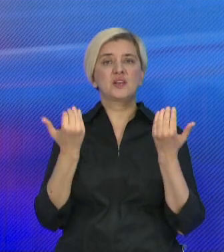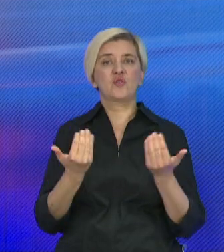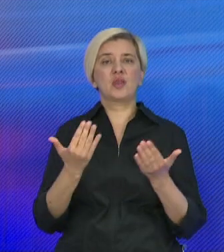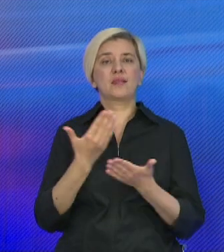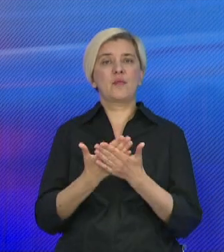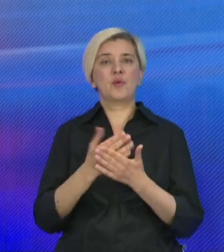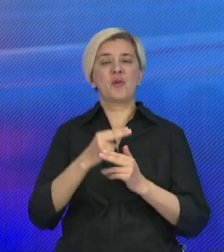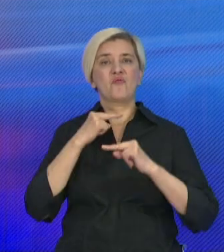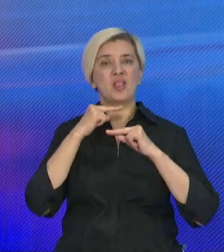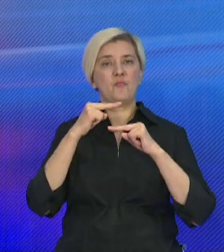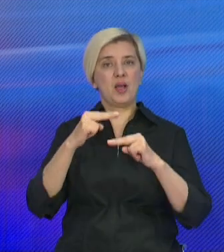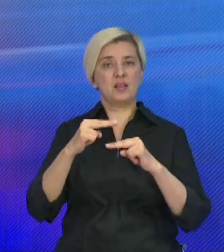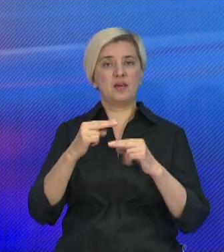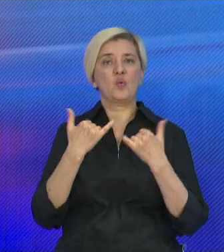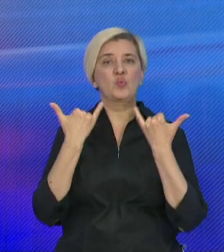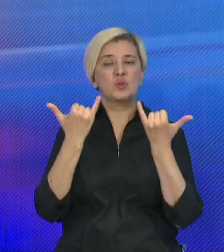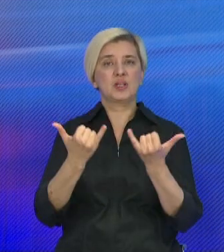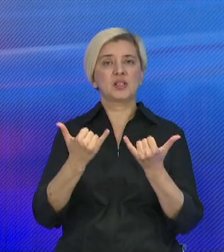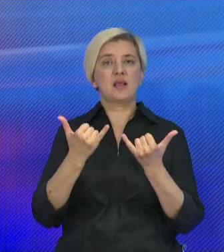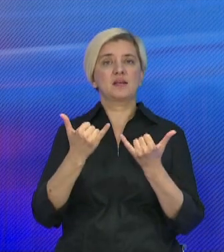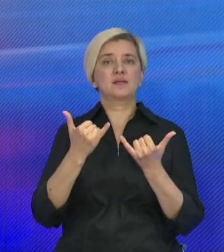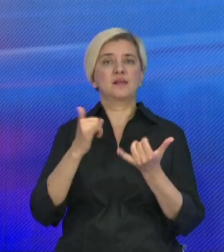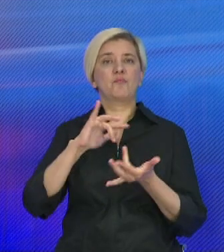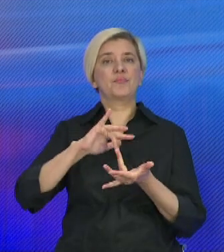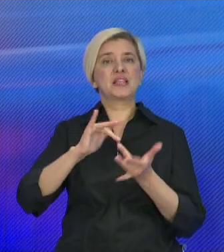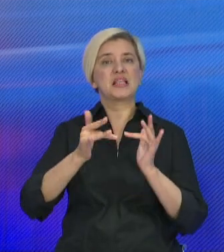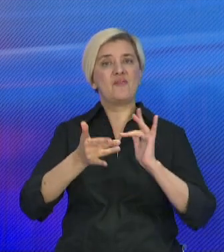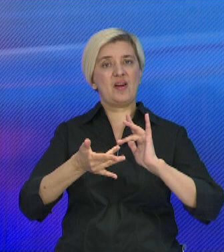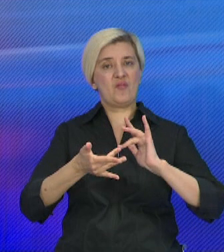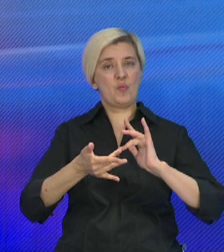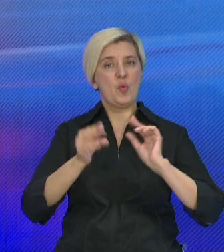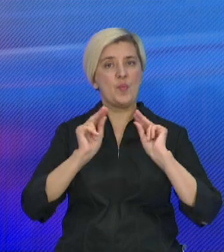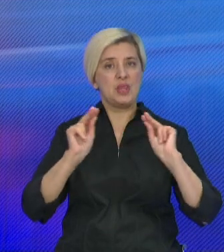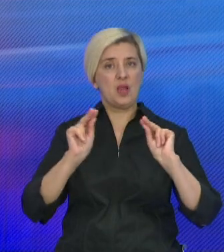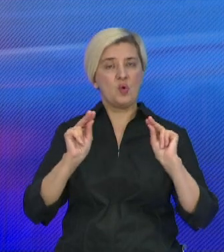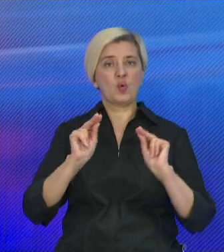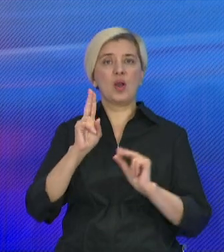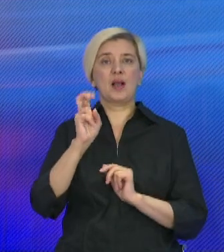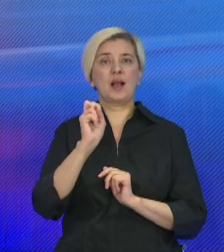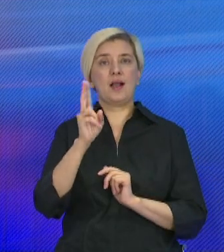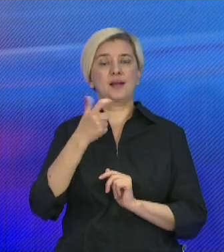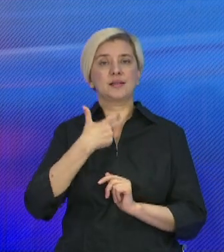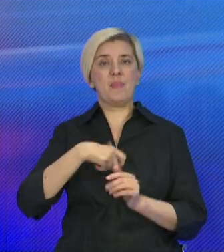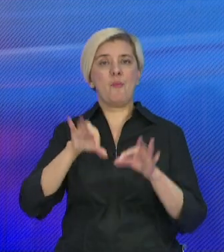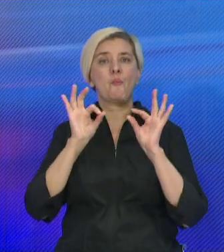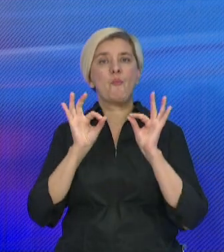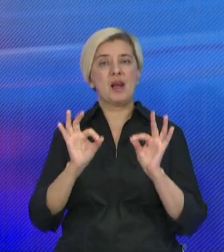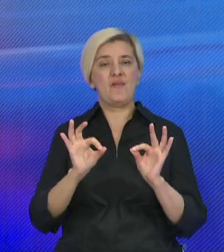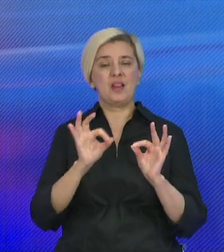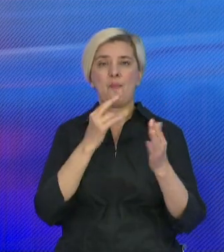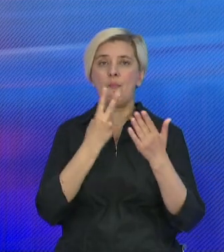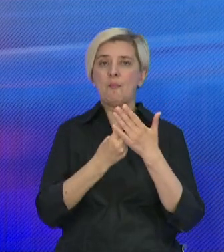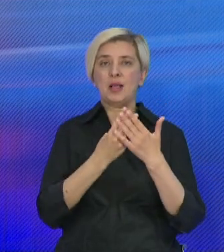уделяется цифровому педагогу, как себя грамотно и правильно позиционировать в интернет-пространстве, как